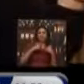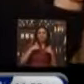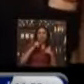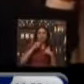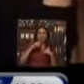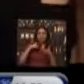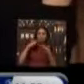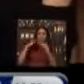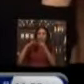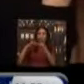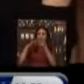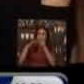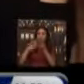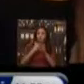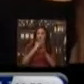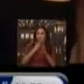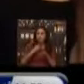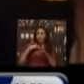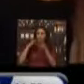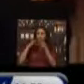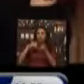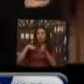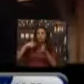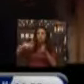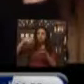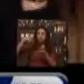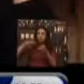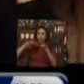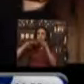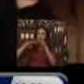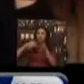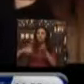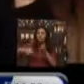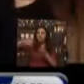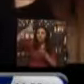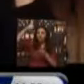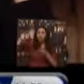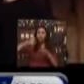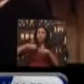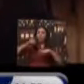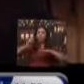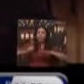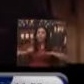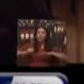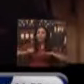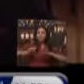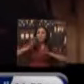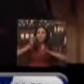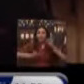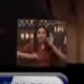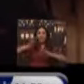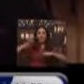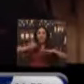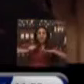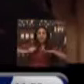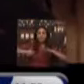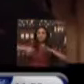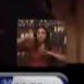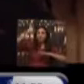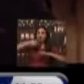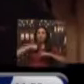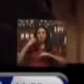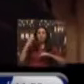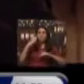انت خدامه وانا وكيل نيابه، اثرت فيها جدا. وبتحصل كتير قوي في المجتمع،